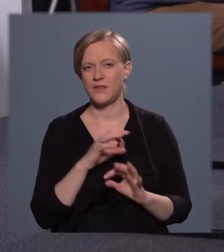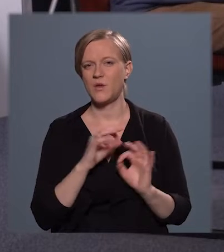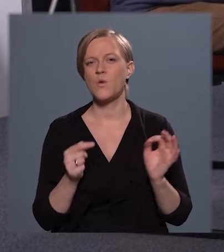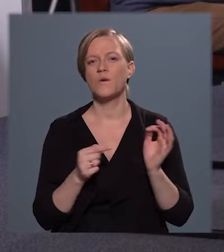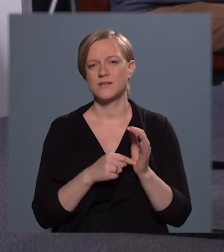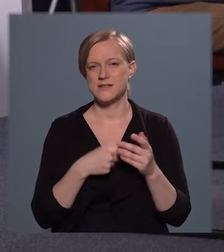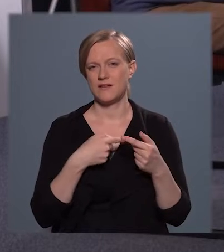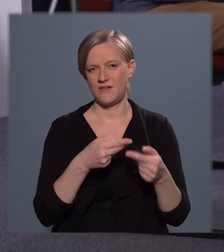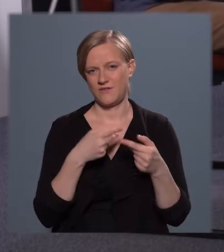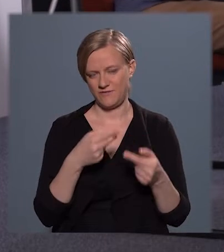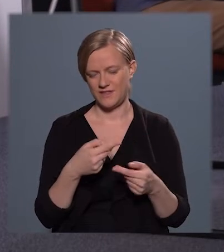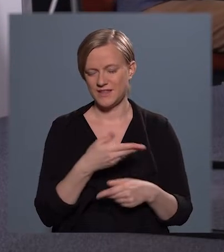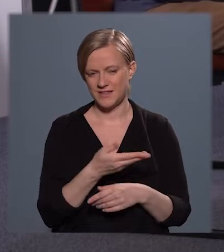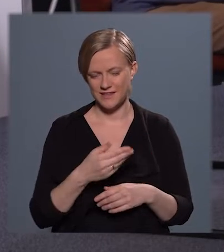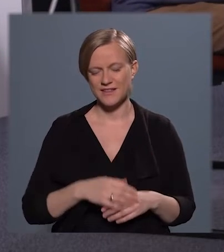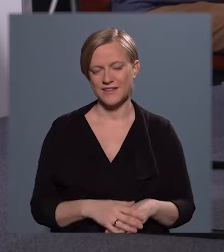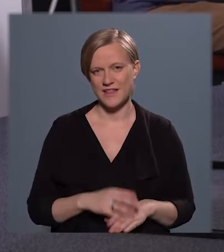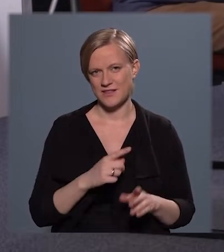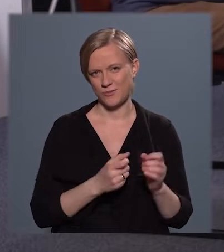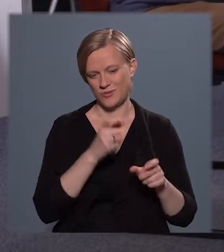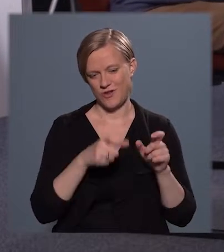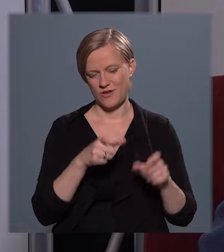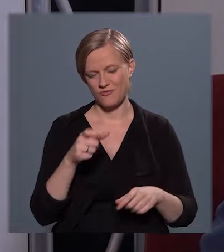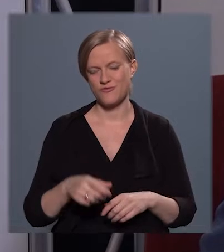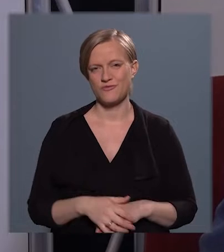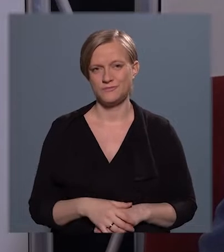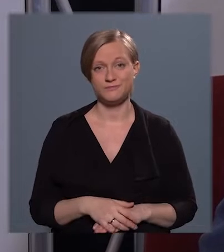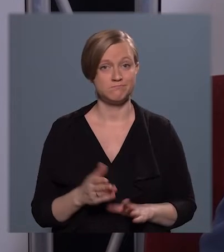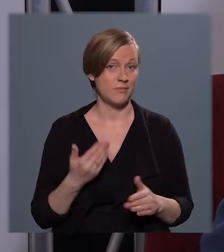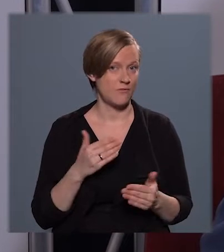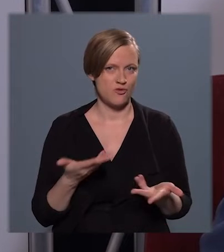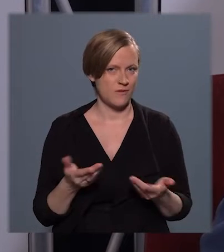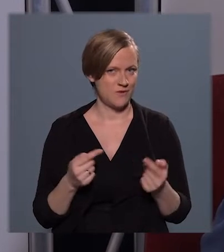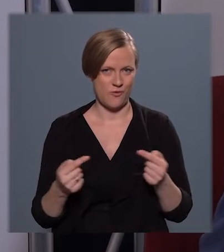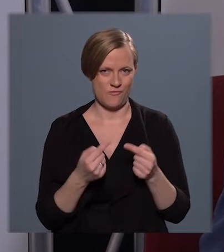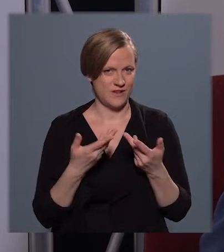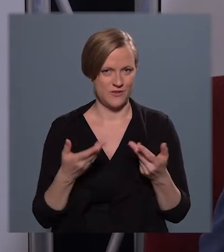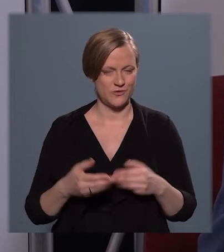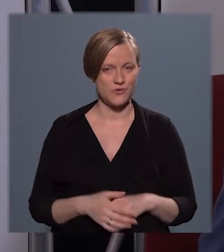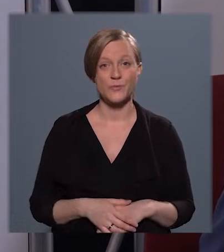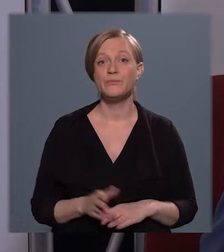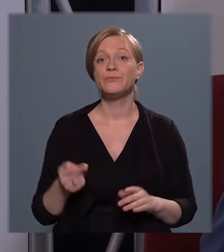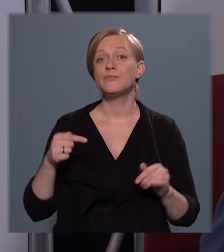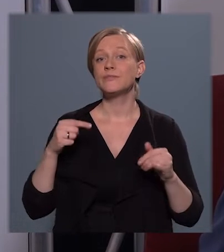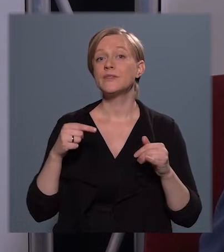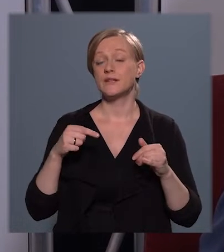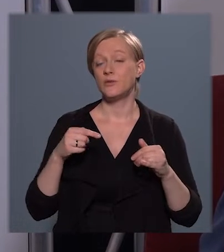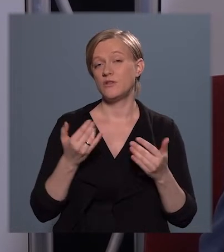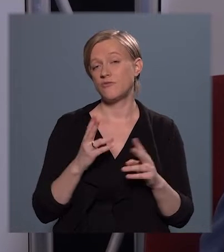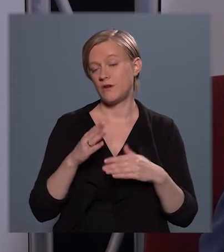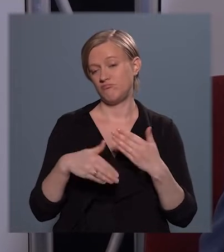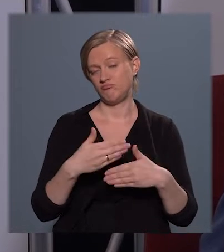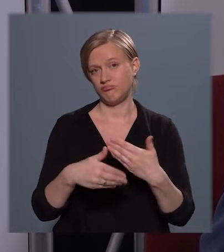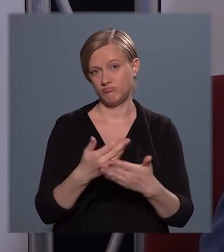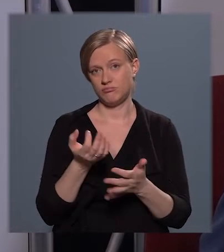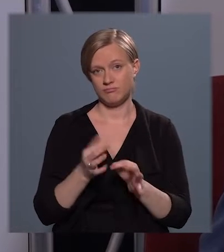célt tűztek ki maguk elé ezek az utasok, úgyhogy nem volt semmi konfliktus. Idehaza is zajlanak az